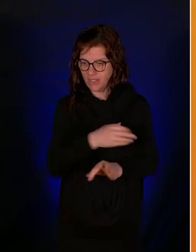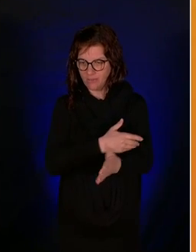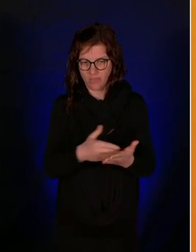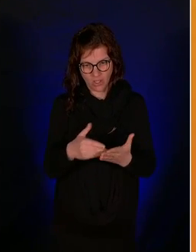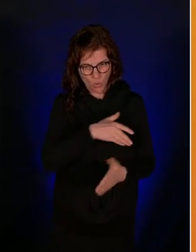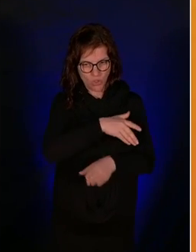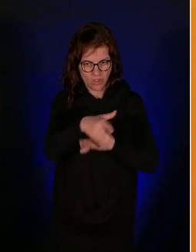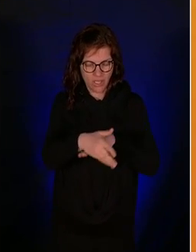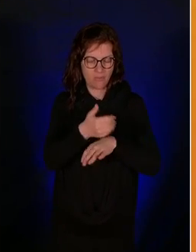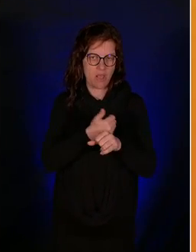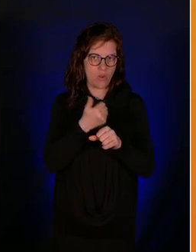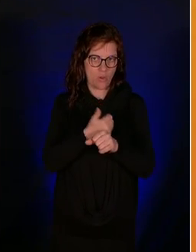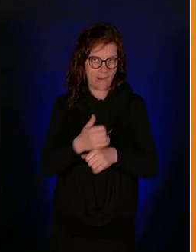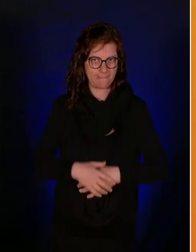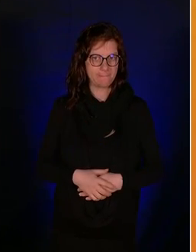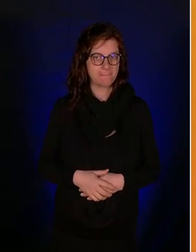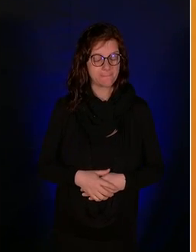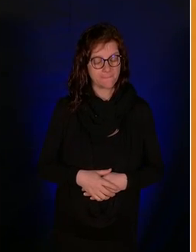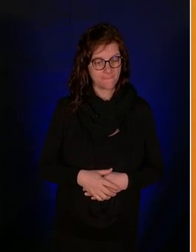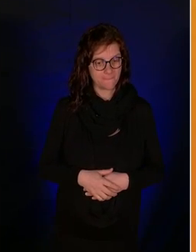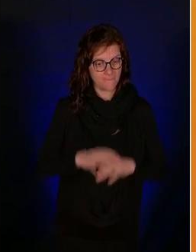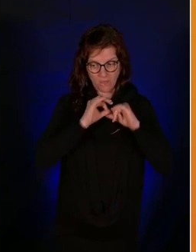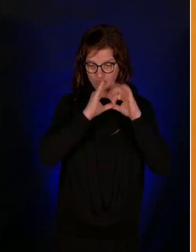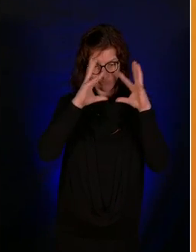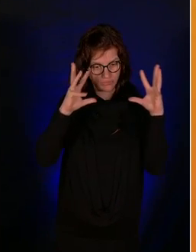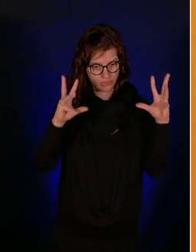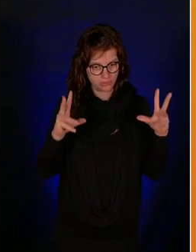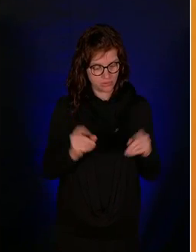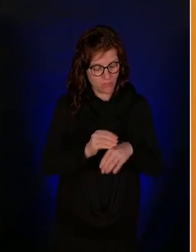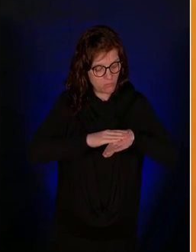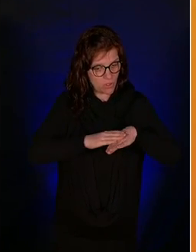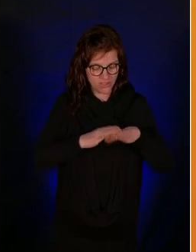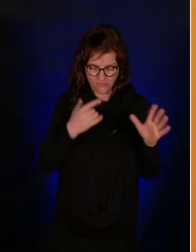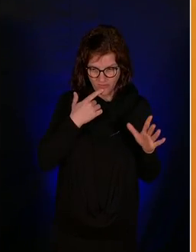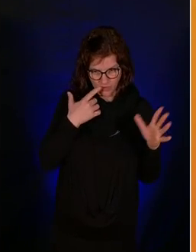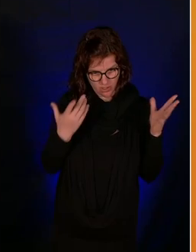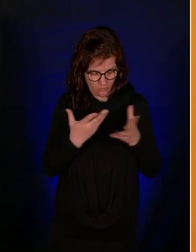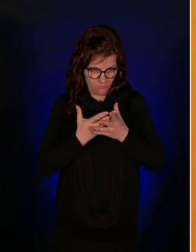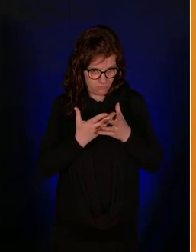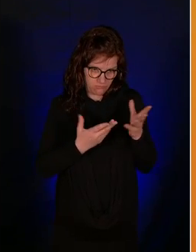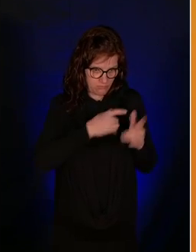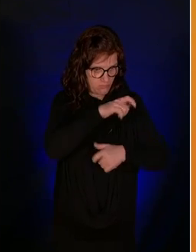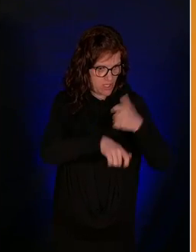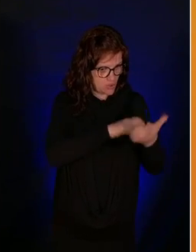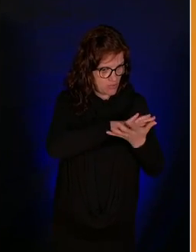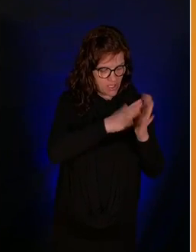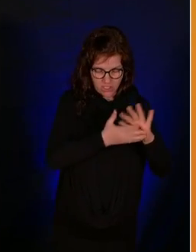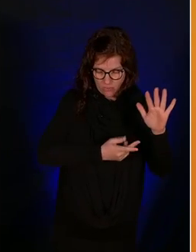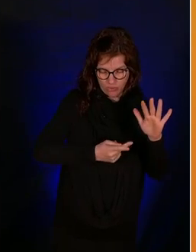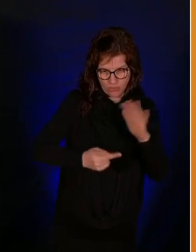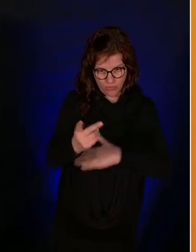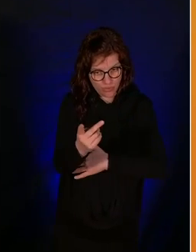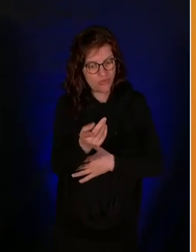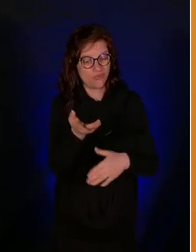d'entrées par an. Donc en fait, toutes ces raisons font qu'il y a beaucoup plus de pratiquants et forcément, nous, ça